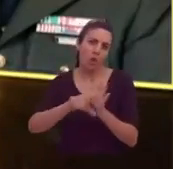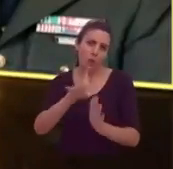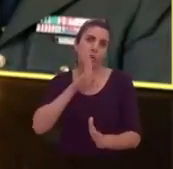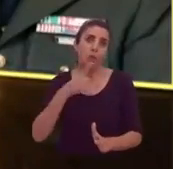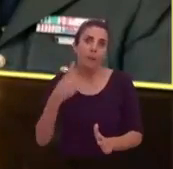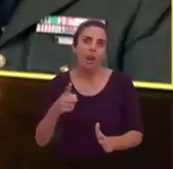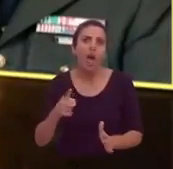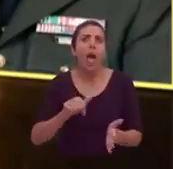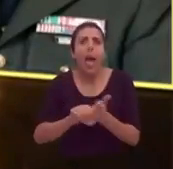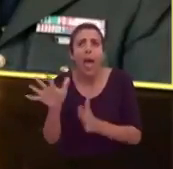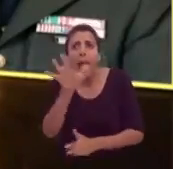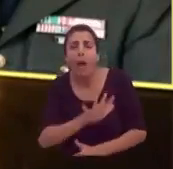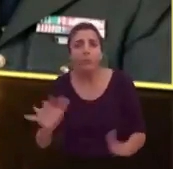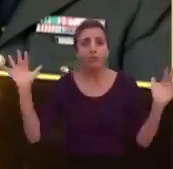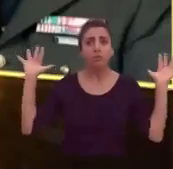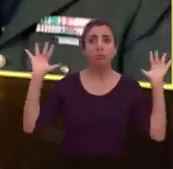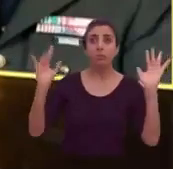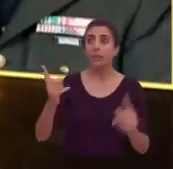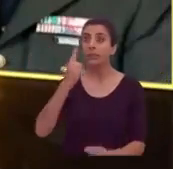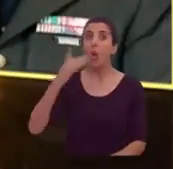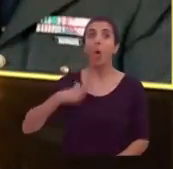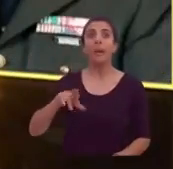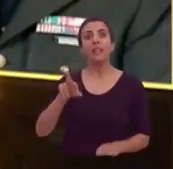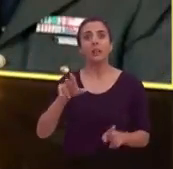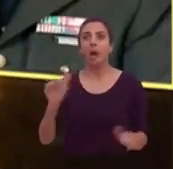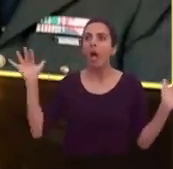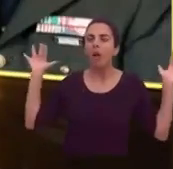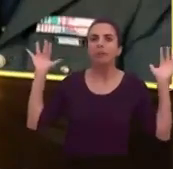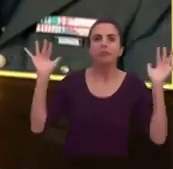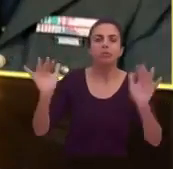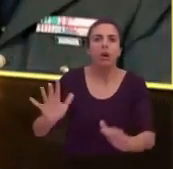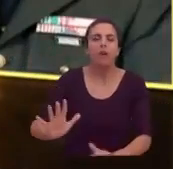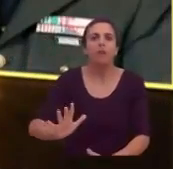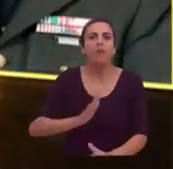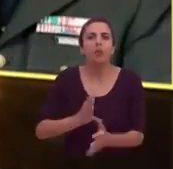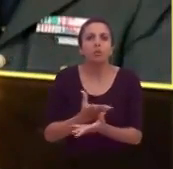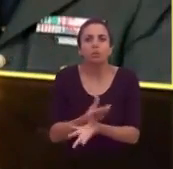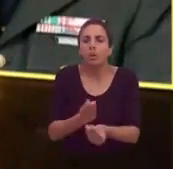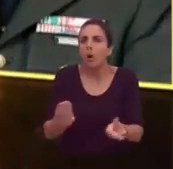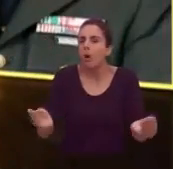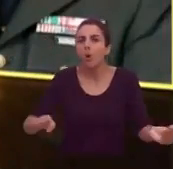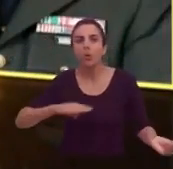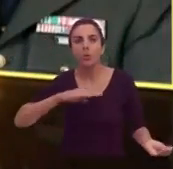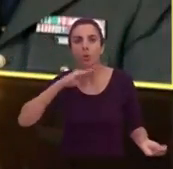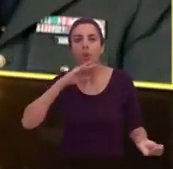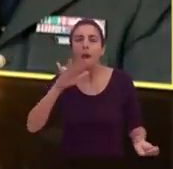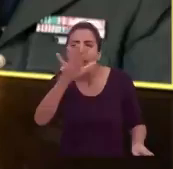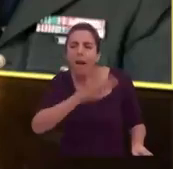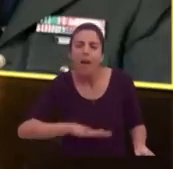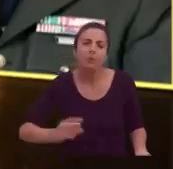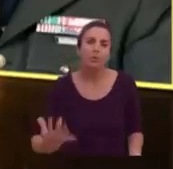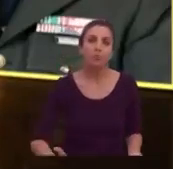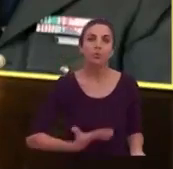Ankara'da hemen herkes bu anlamlı olaya şahit olmak istercesine güzergâhta kendine bir yer bulmuş. Herkes